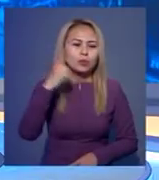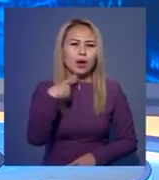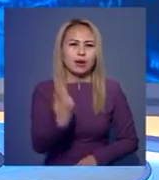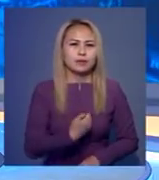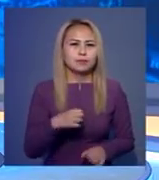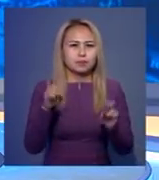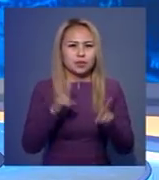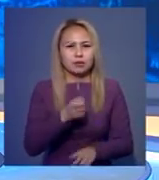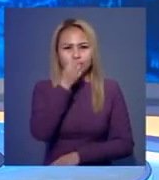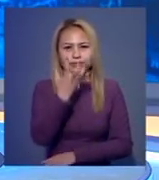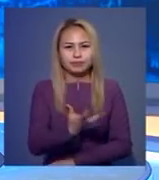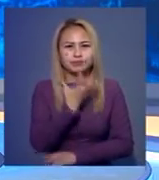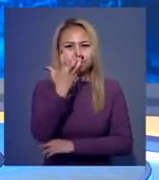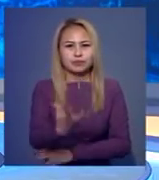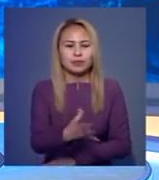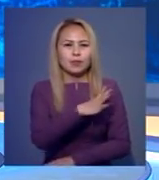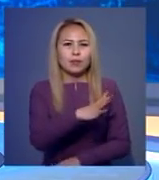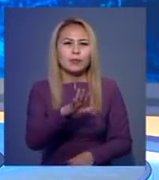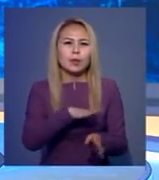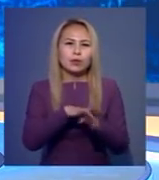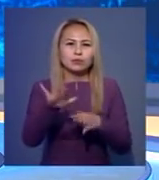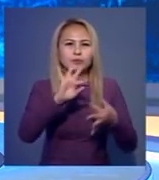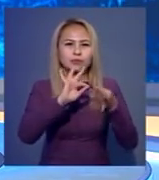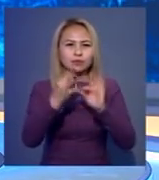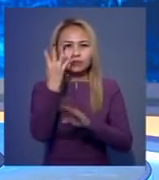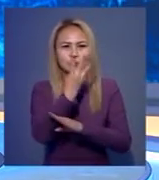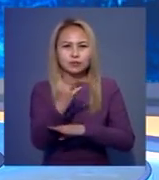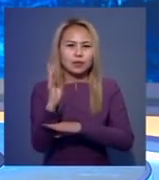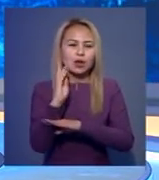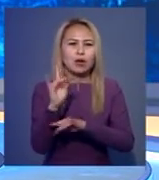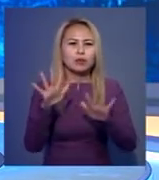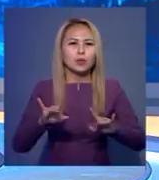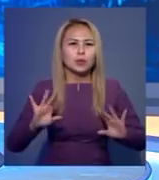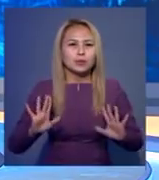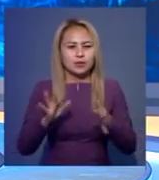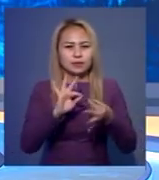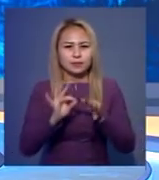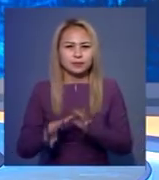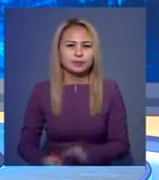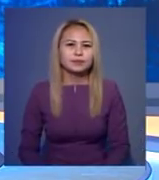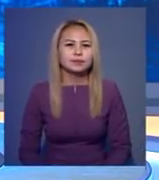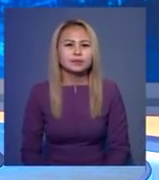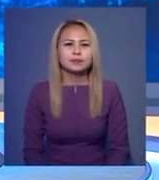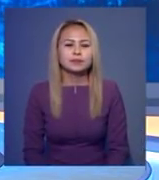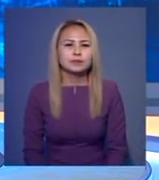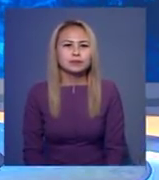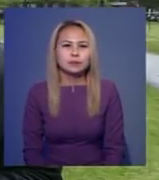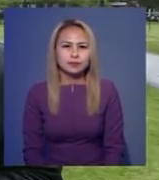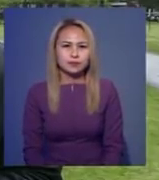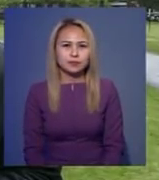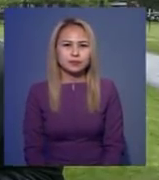әскерейлеріне арналған ескерткішке гүлдестелер қойылды. Толығырақ Біріккен корольдіктегі тілшіміз Ғалымжан Қараманұлының бейнематериалында.